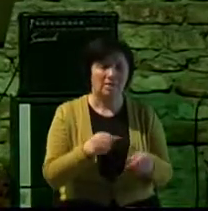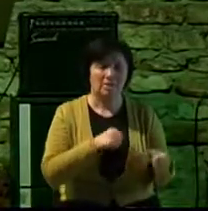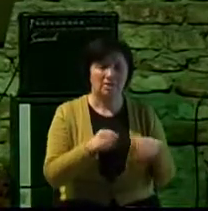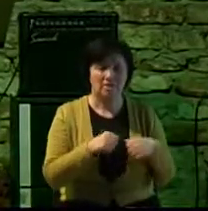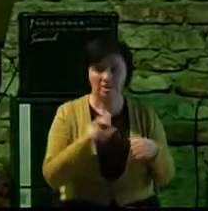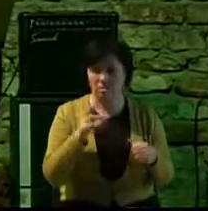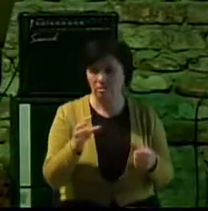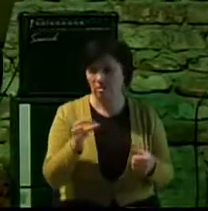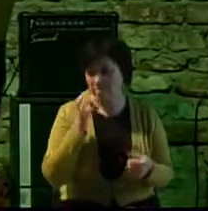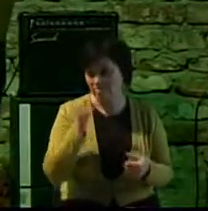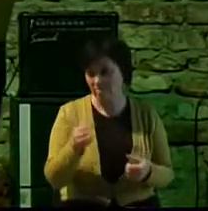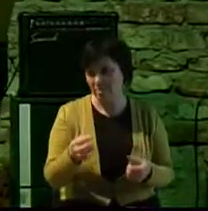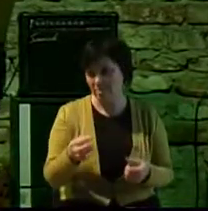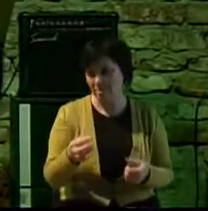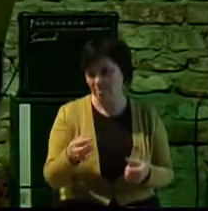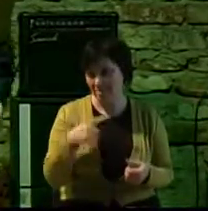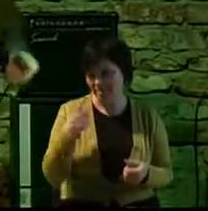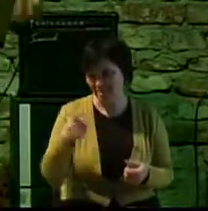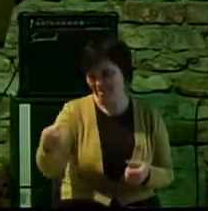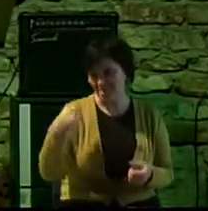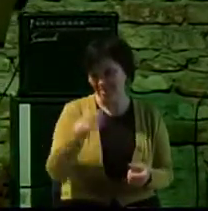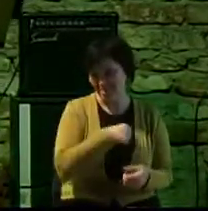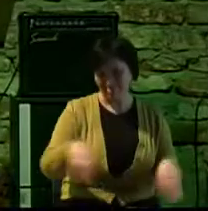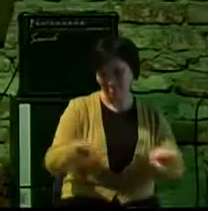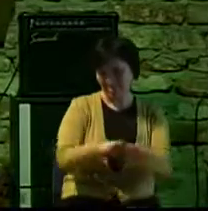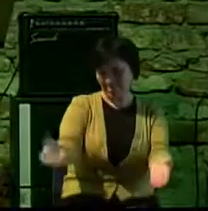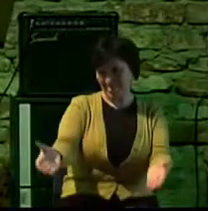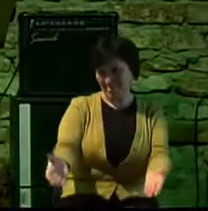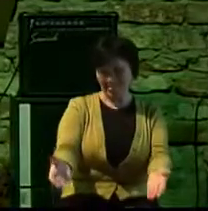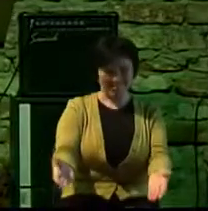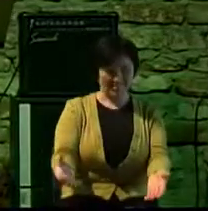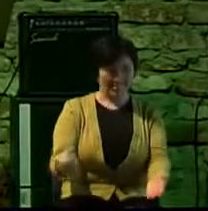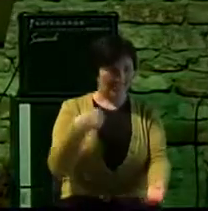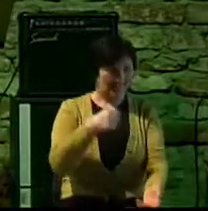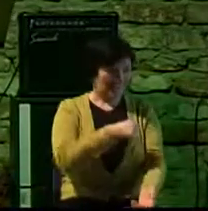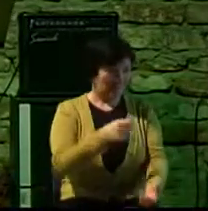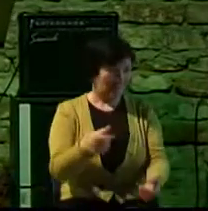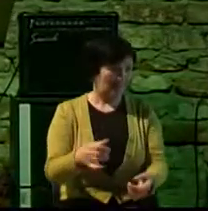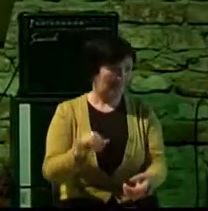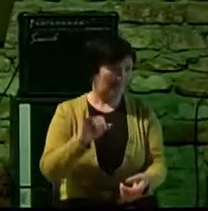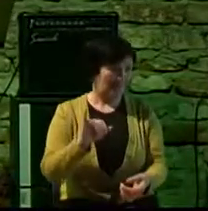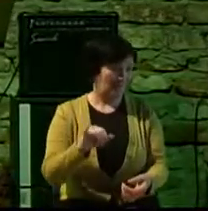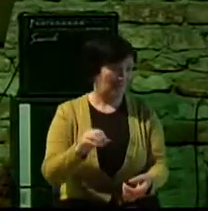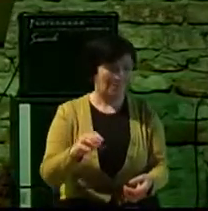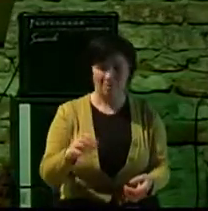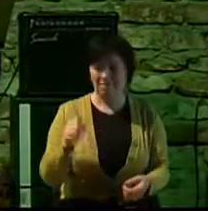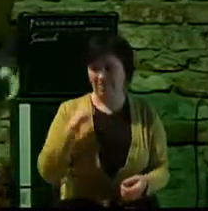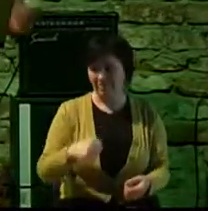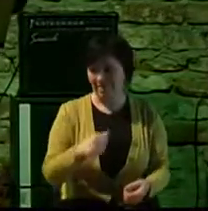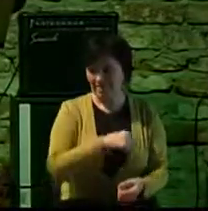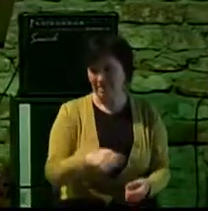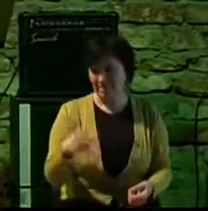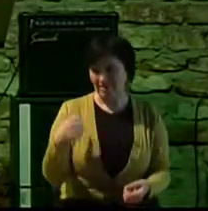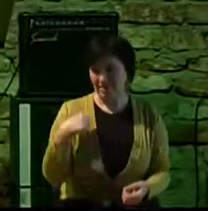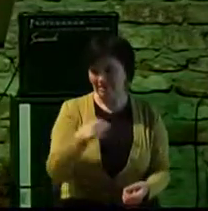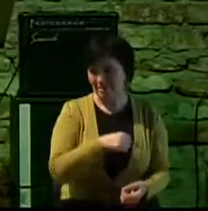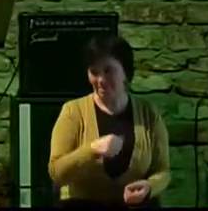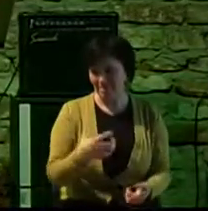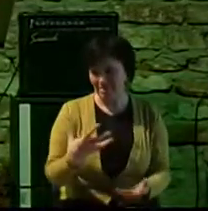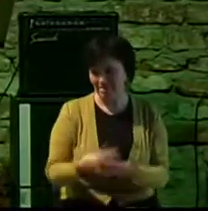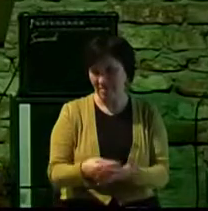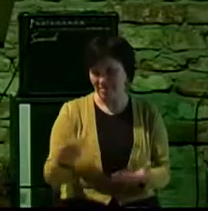кто-то в ответ начнет обличать нас самих и говорить о тех бревнах, которые мы не замечаем в своей